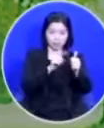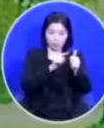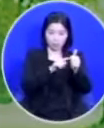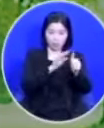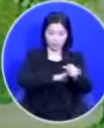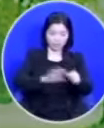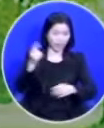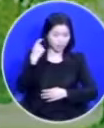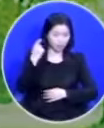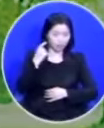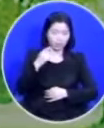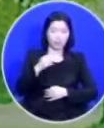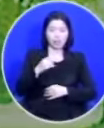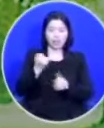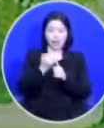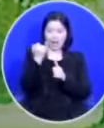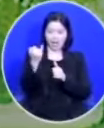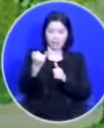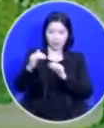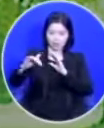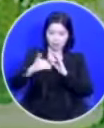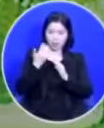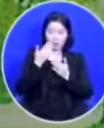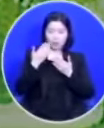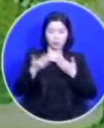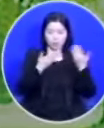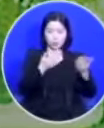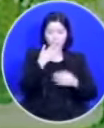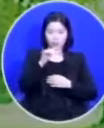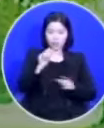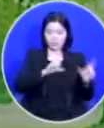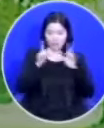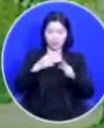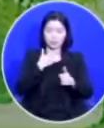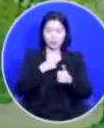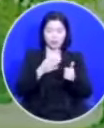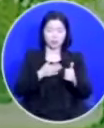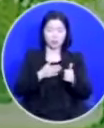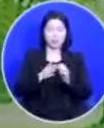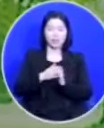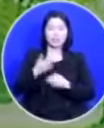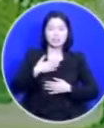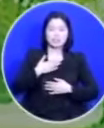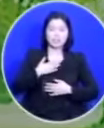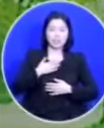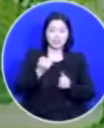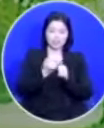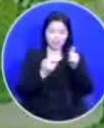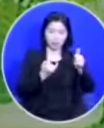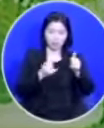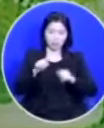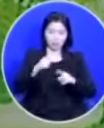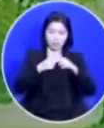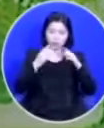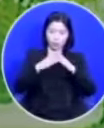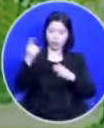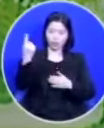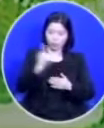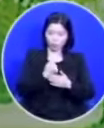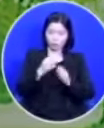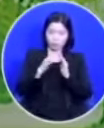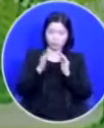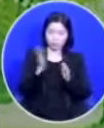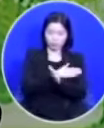예 아 내가 이렇게 매일 보낼 수 있게 사시기 바랍니다 제 남편은 이 교회에 온 후부터 완전히 딴 사람이 되었습니다